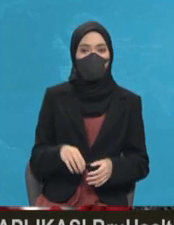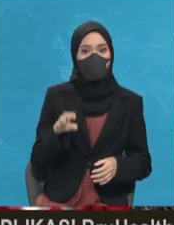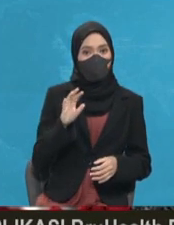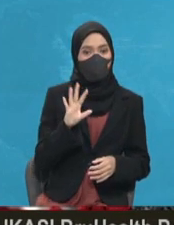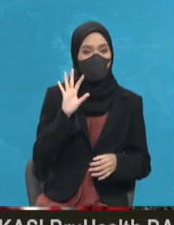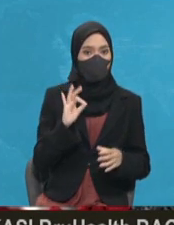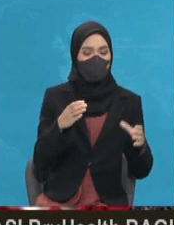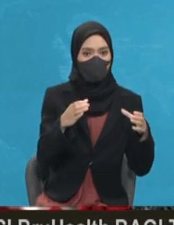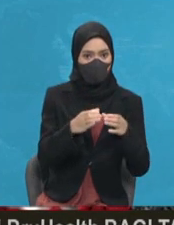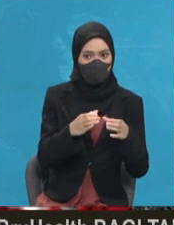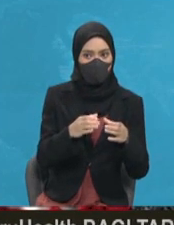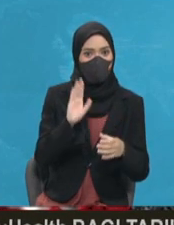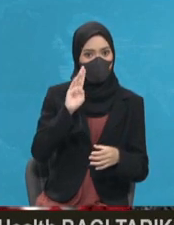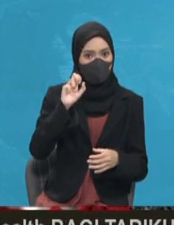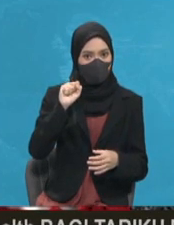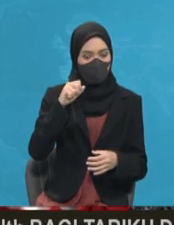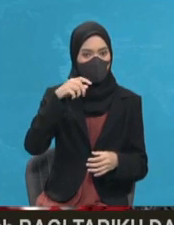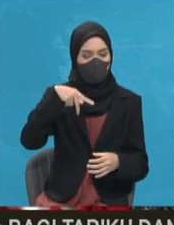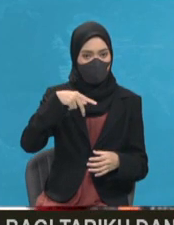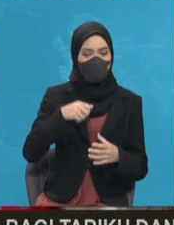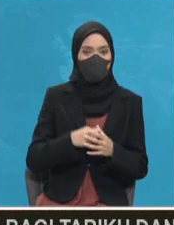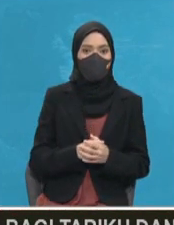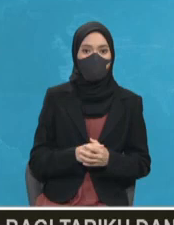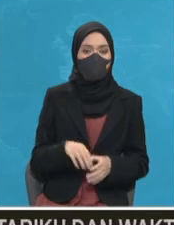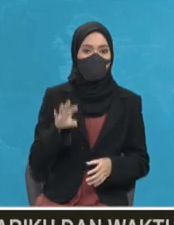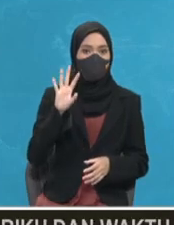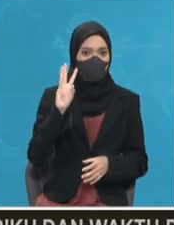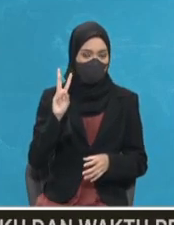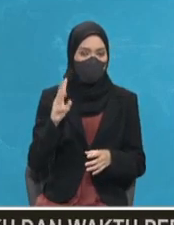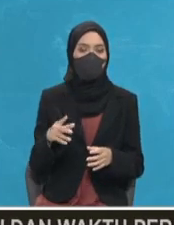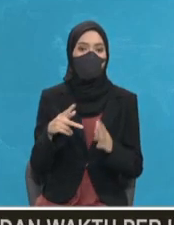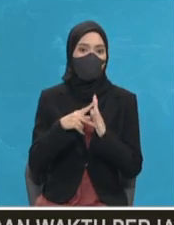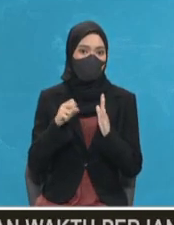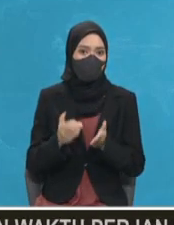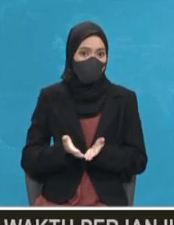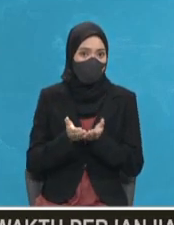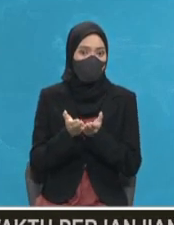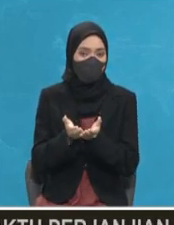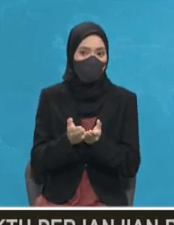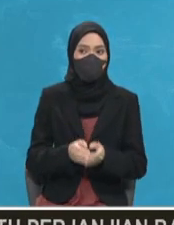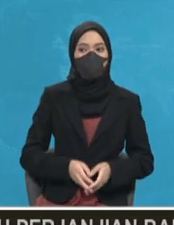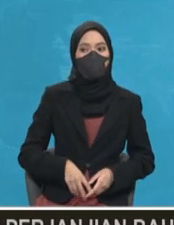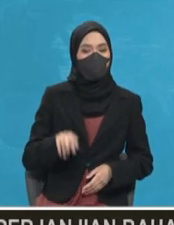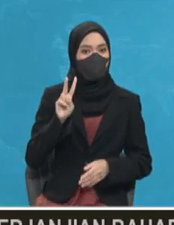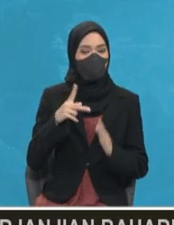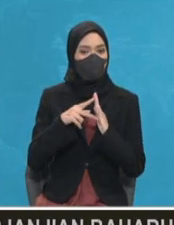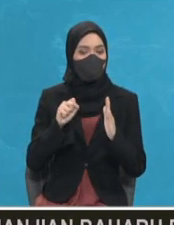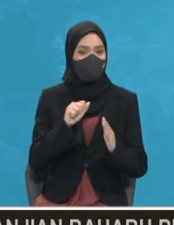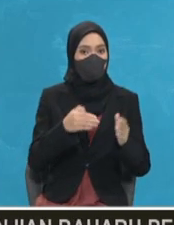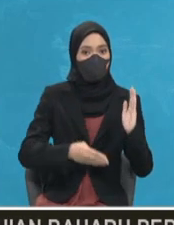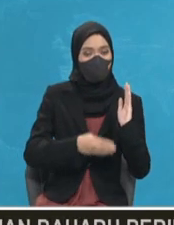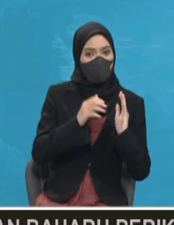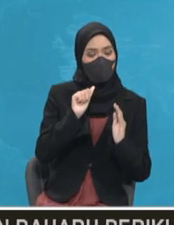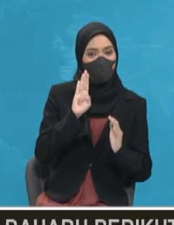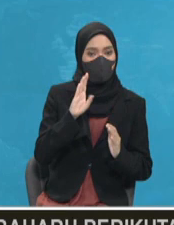cluster psublog M6 cash Cluster Dragon Book 2 cash pasti bisa E2